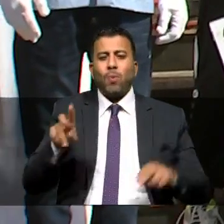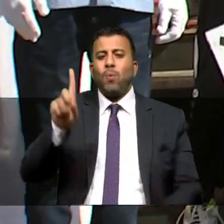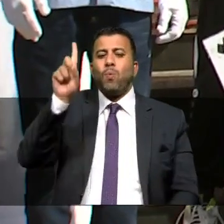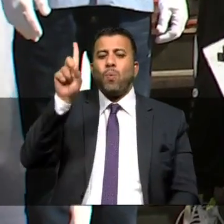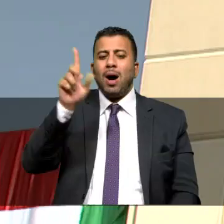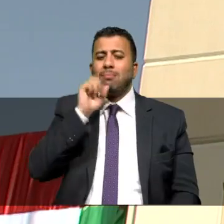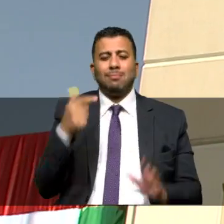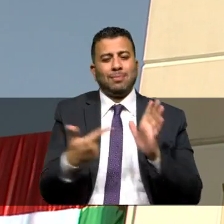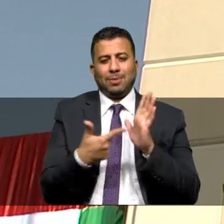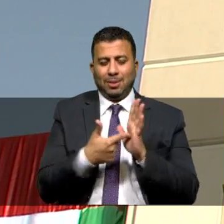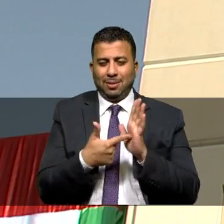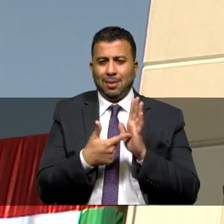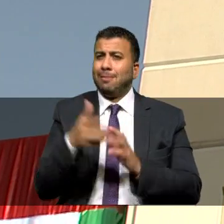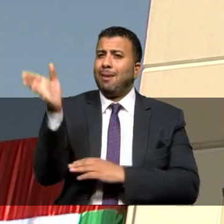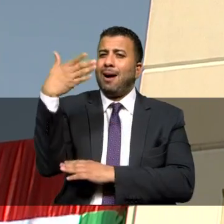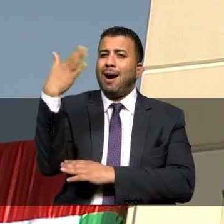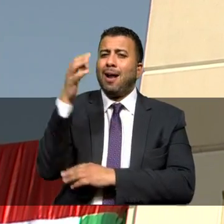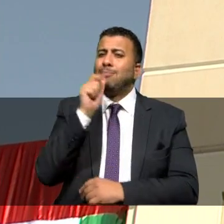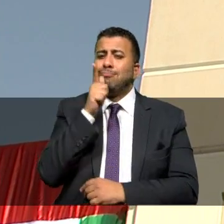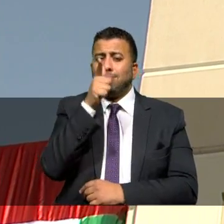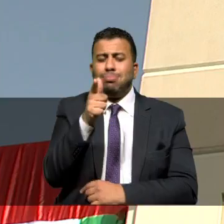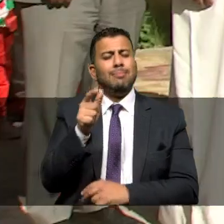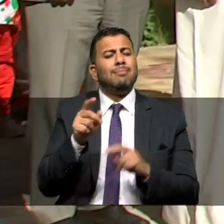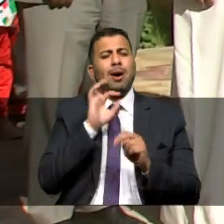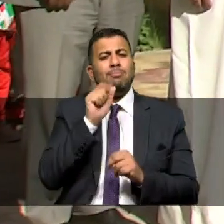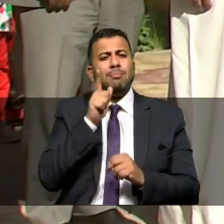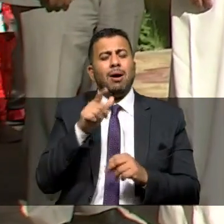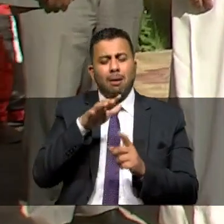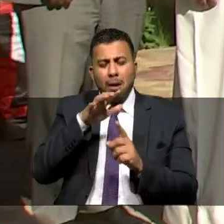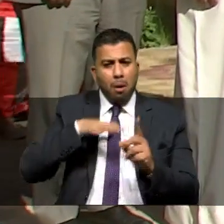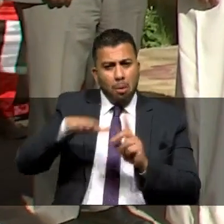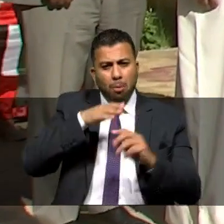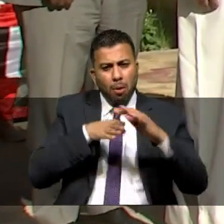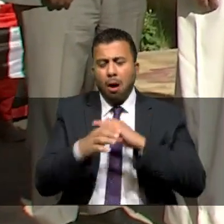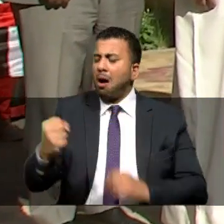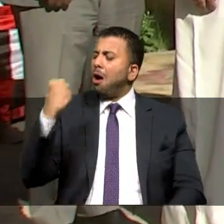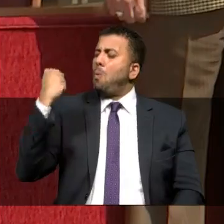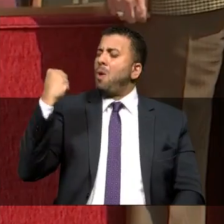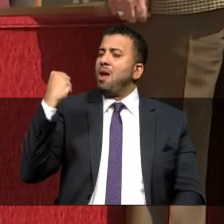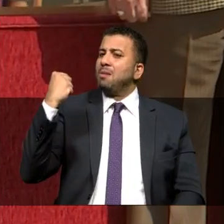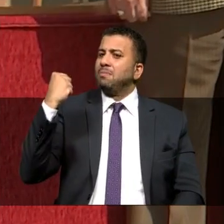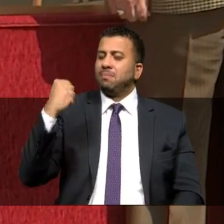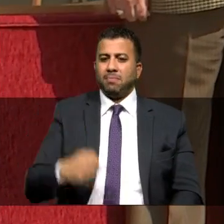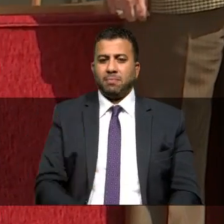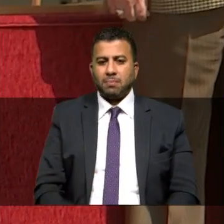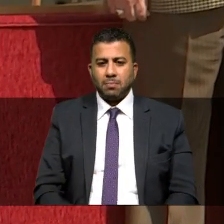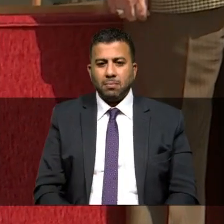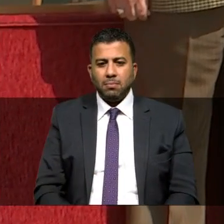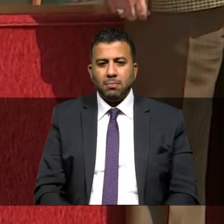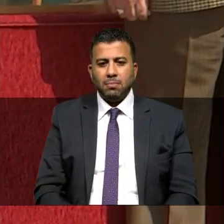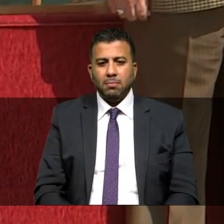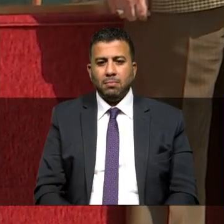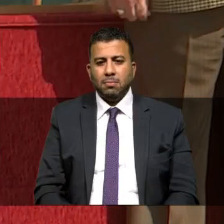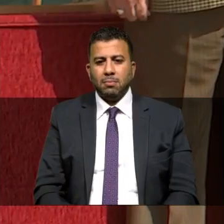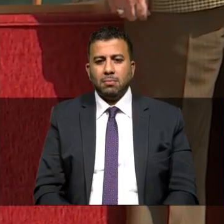اتجاه العلم الذي يمثل رمز الوحدة تحت ظل دولة قوية أبية. من كل أرض